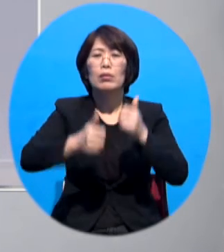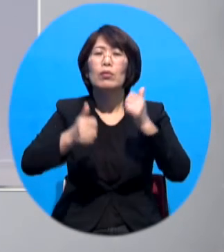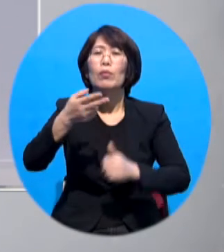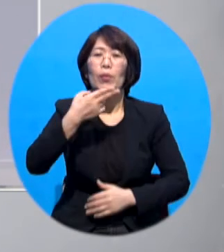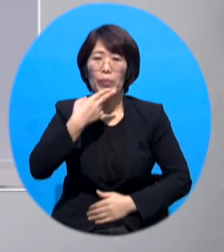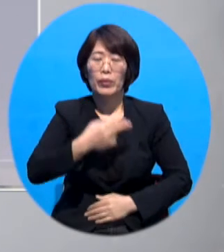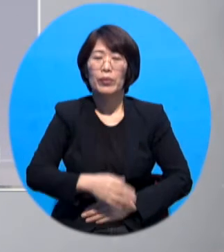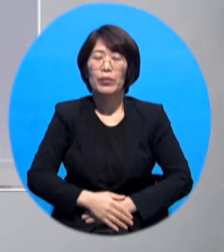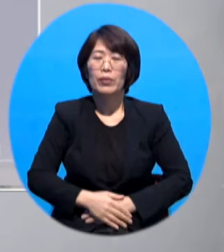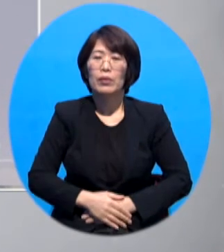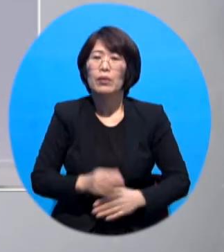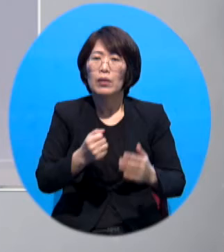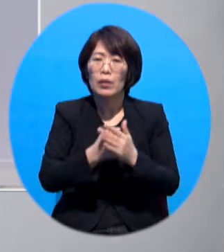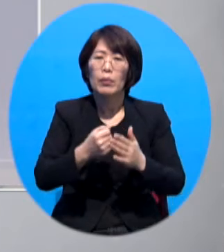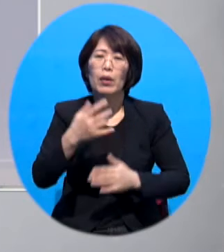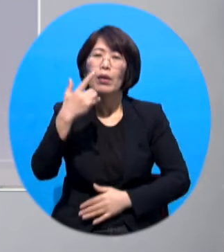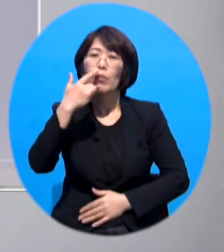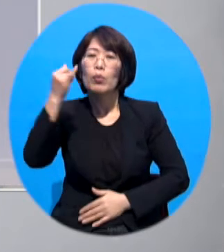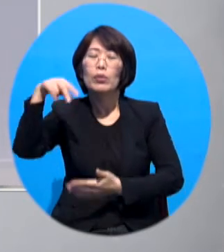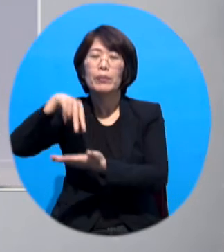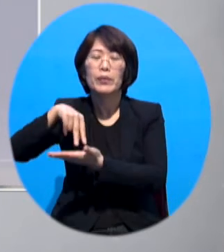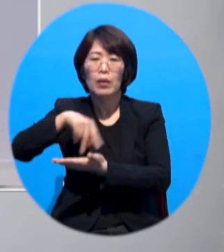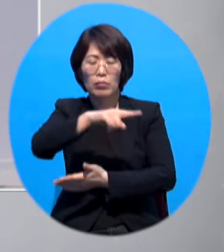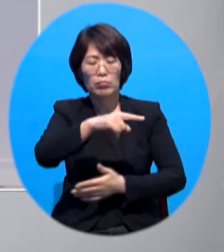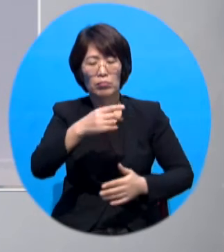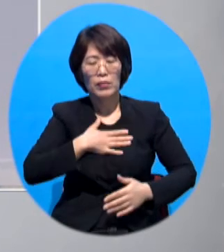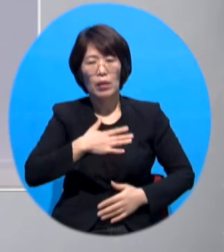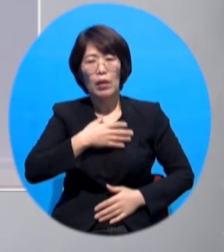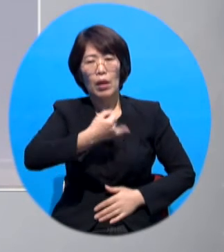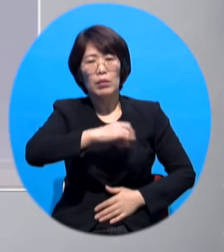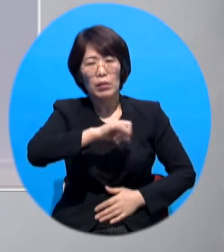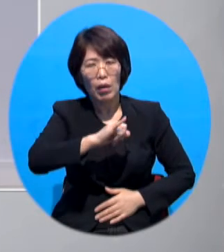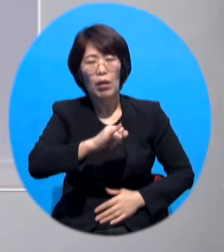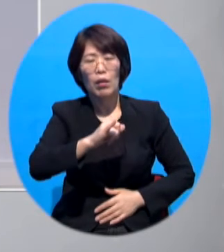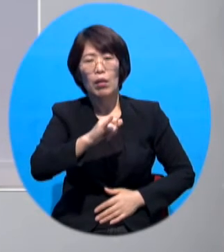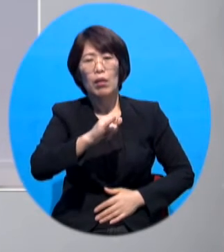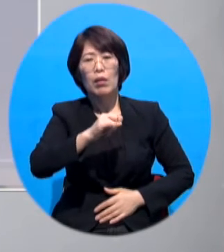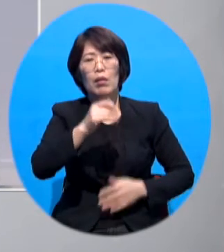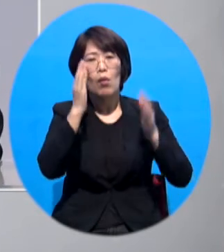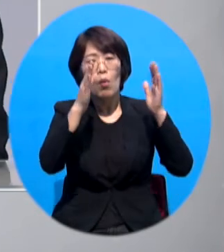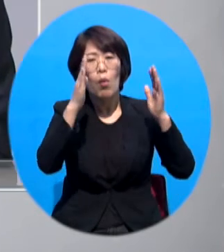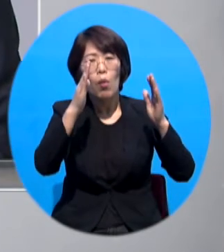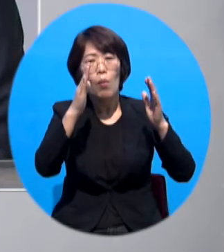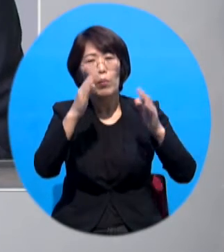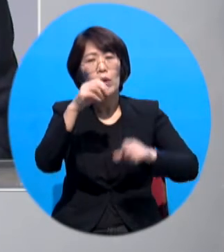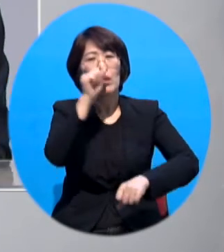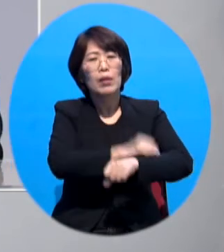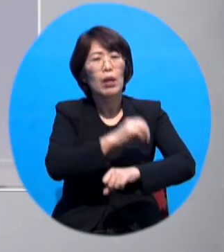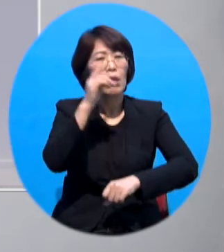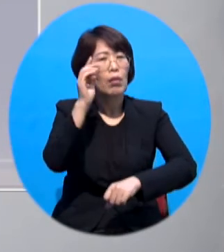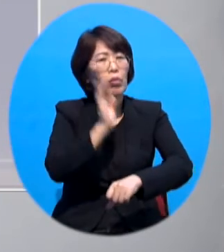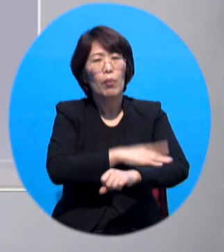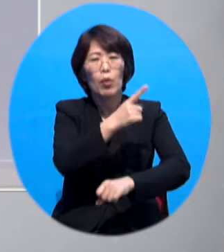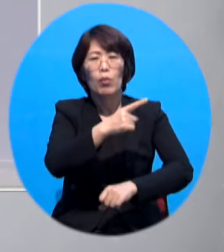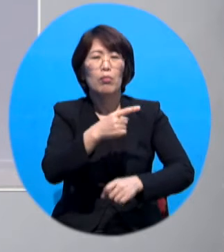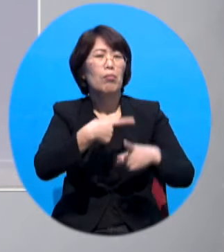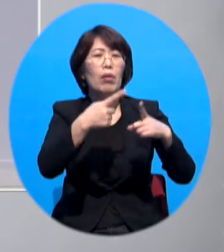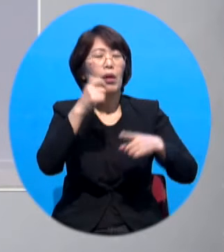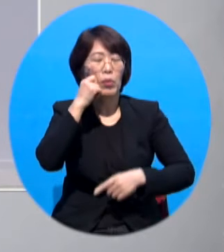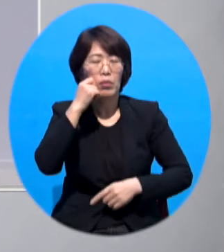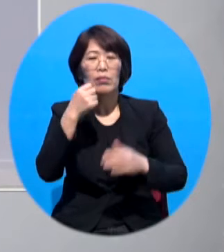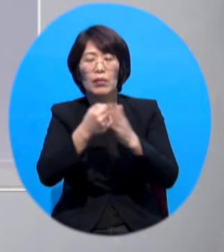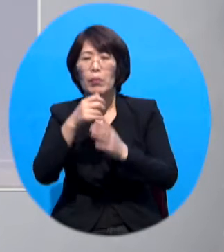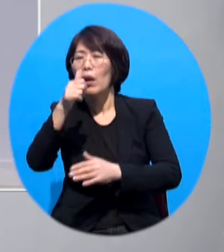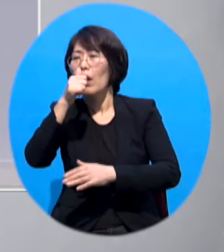않습니다 그러다 보니까 많은 학부모님들이 우리 아이들의 객관적 어떤 실력을 알 수 없기 때문에 자꾸 사교육의 매몰